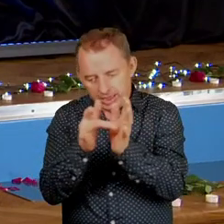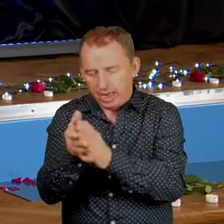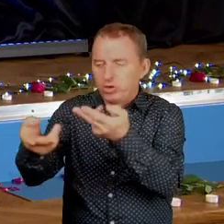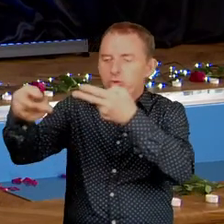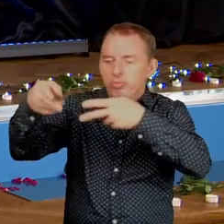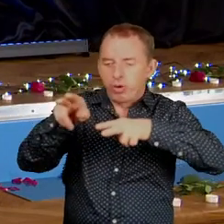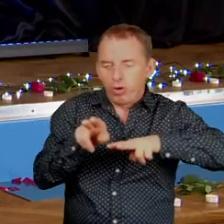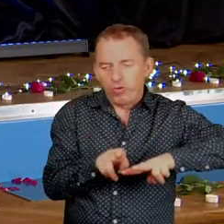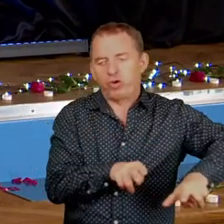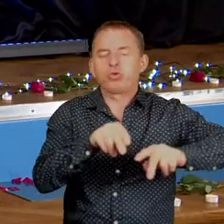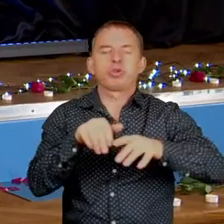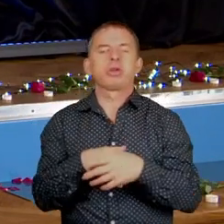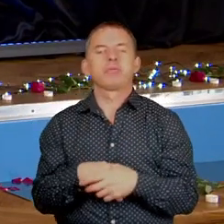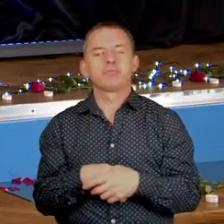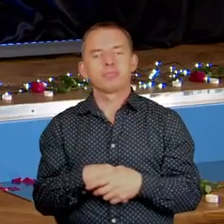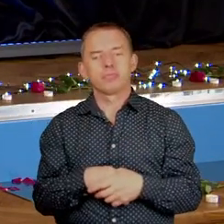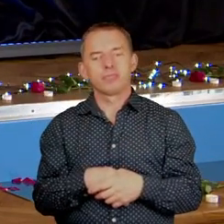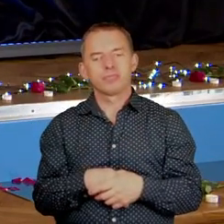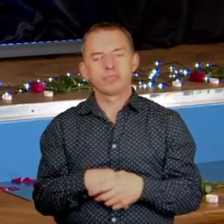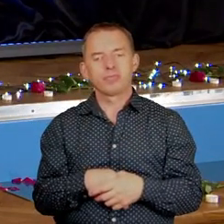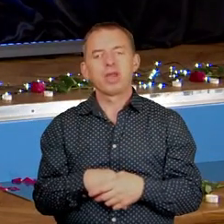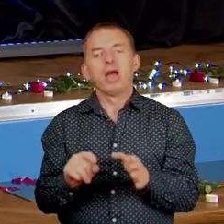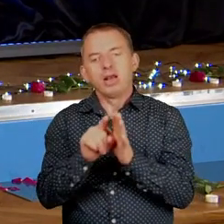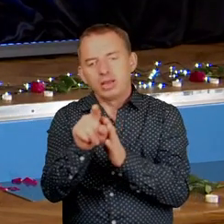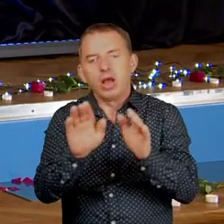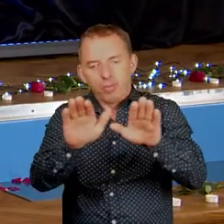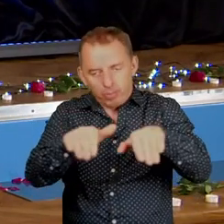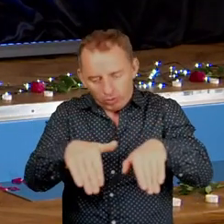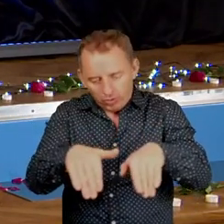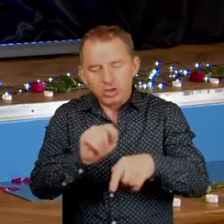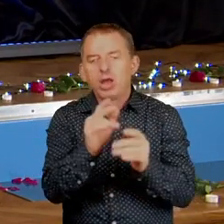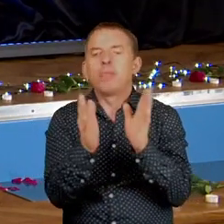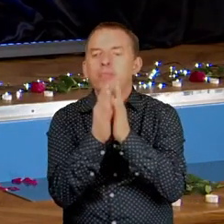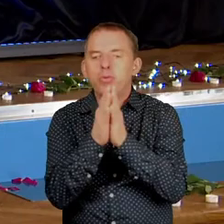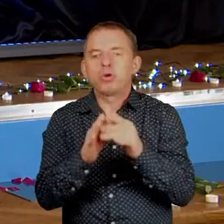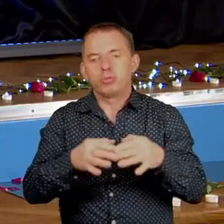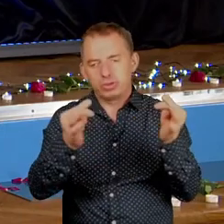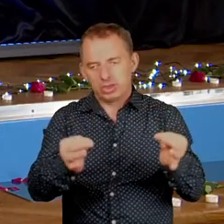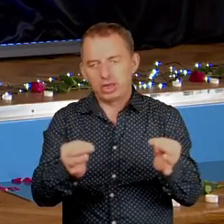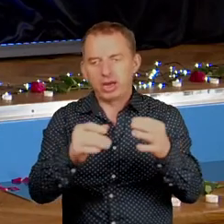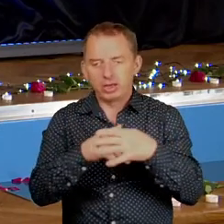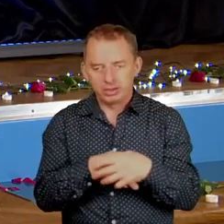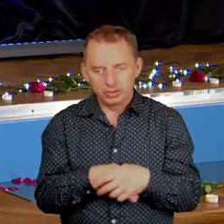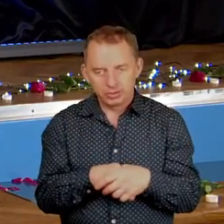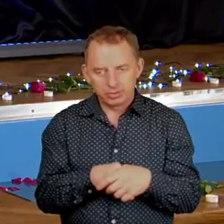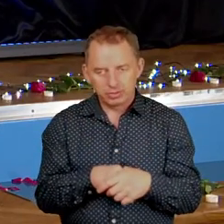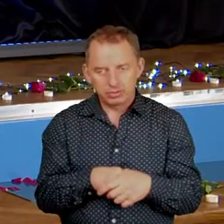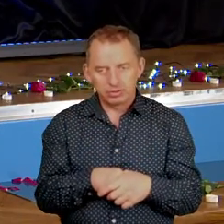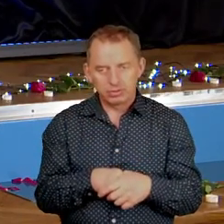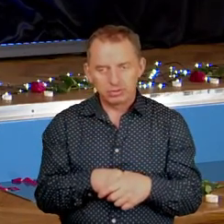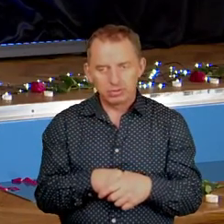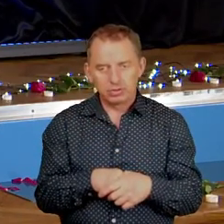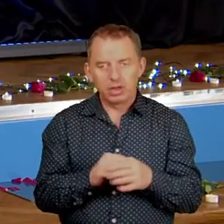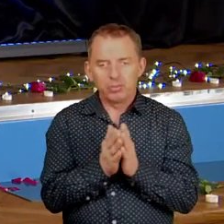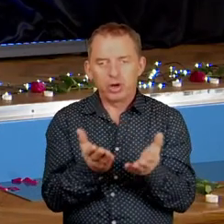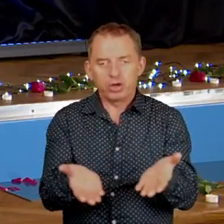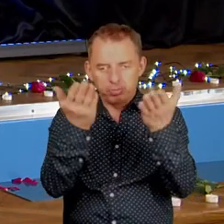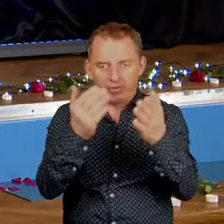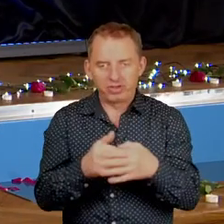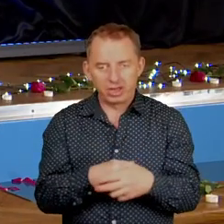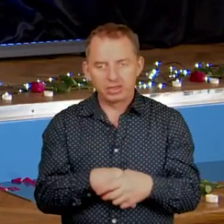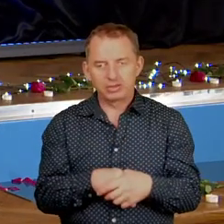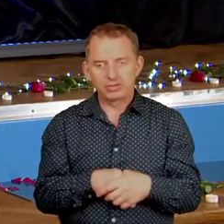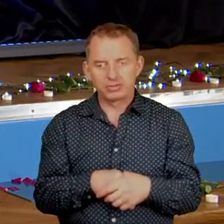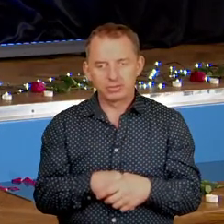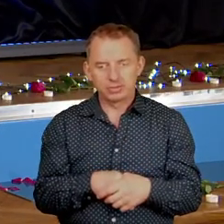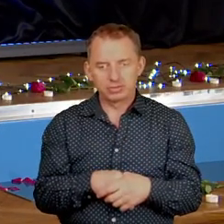let's bow our heads and pray as we enter into this lecture. Dlatego pozwólcie, że pomodlimy się teraz. Father, let's stand together. Powstańmy,